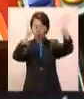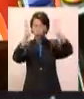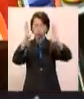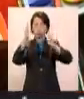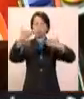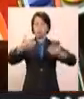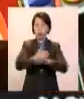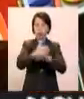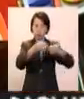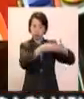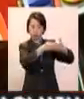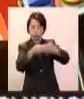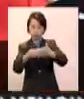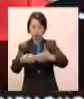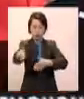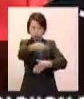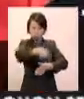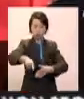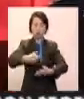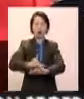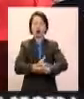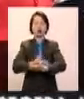dipacu oleh banyak anak muda.